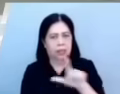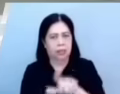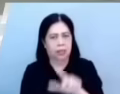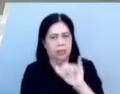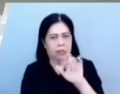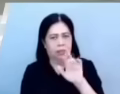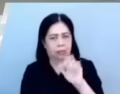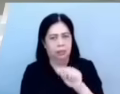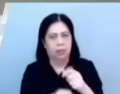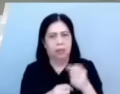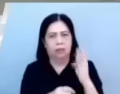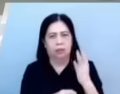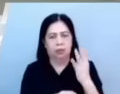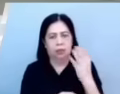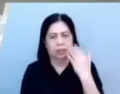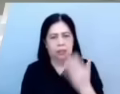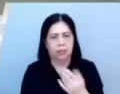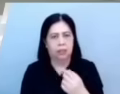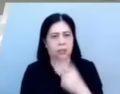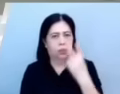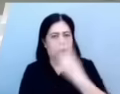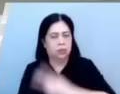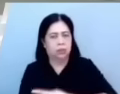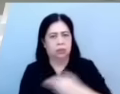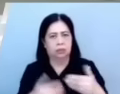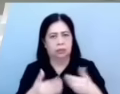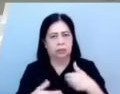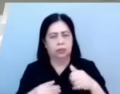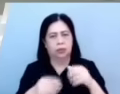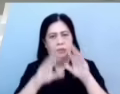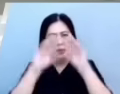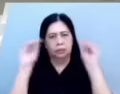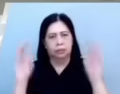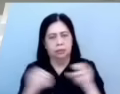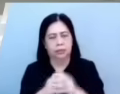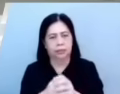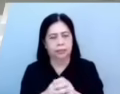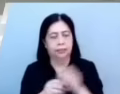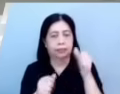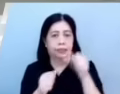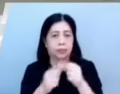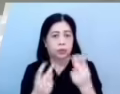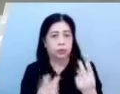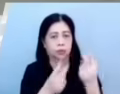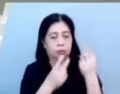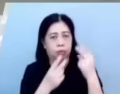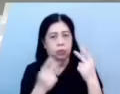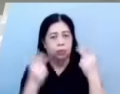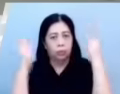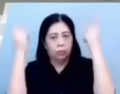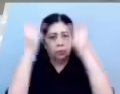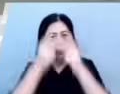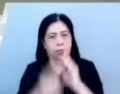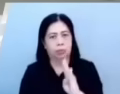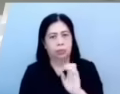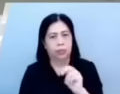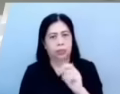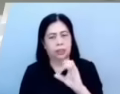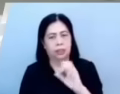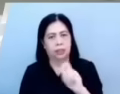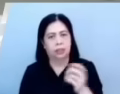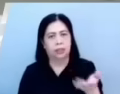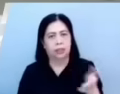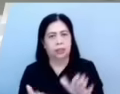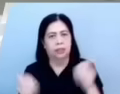namatay, 2 bago magpasko. Inalala rin ni Pope Francis si Pope Benedict XVI sa kanyang death anniversary kahapon.